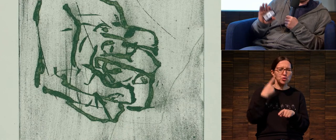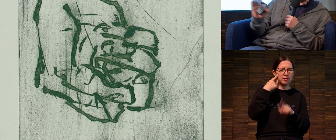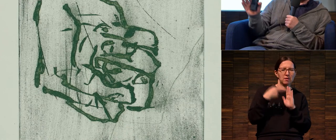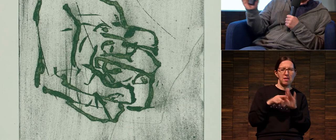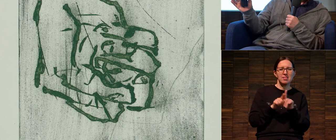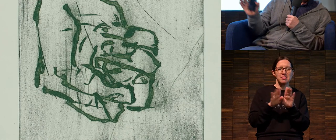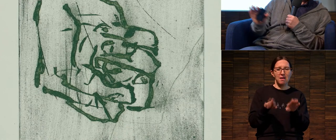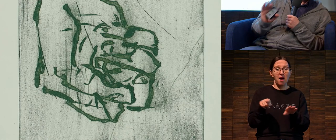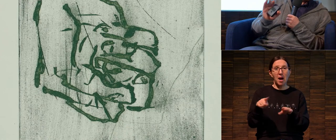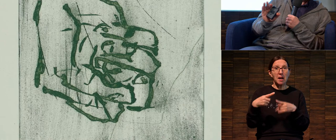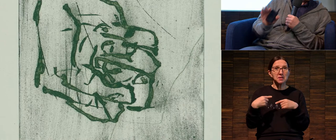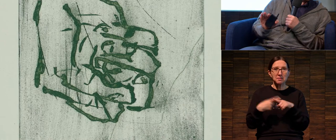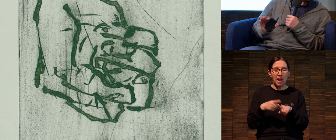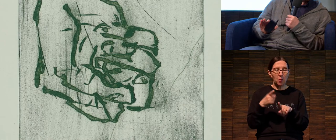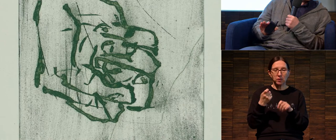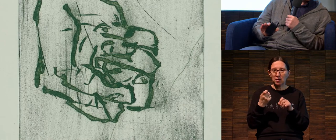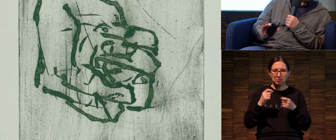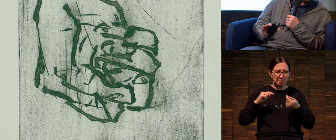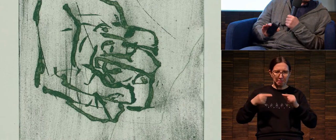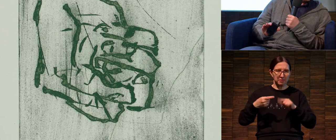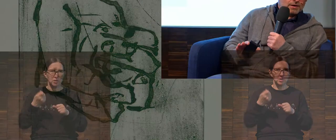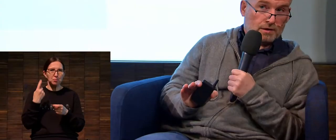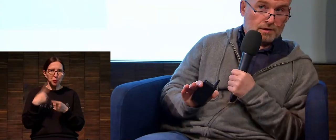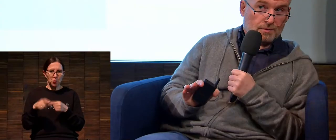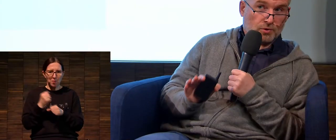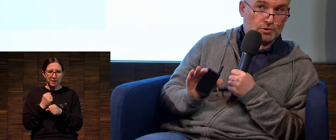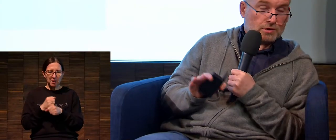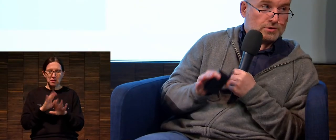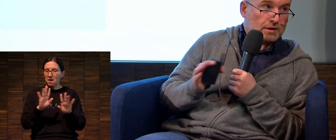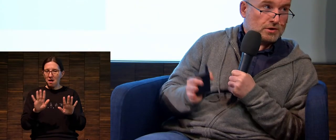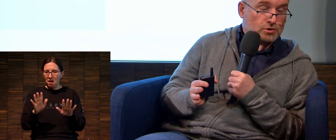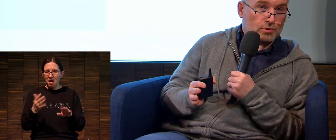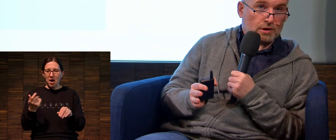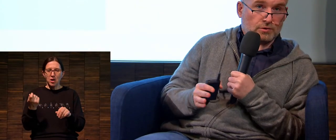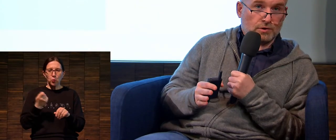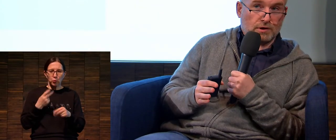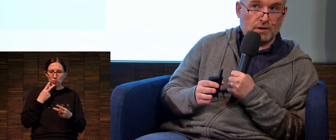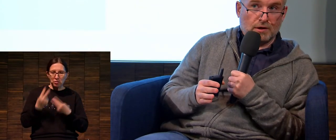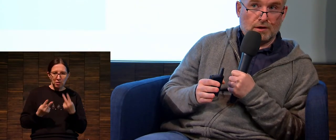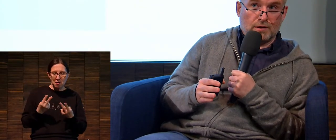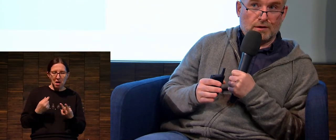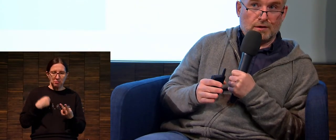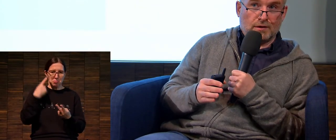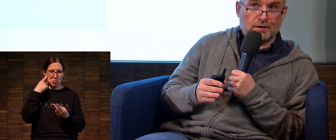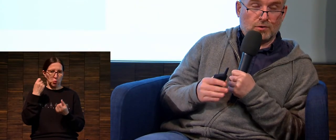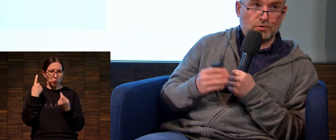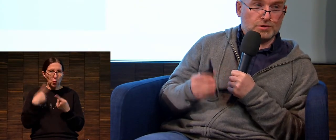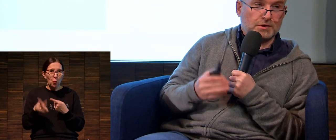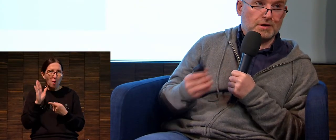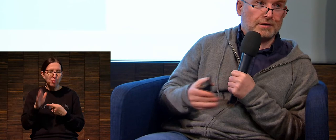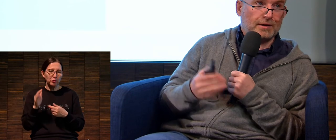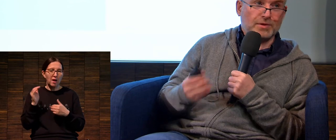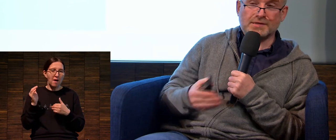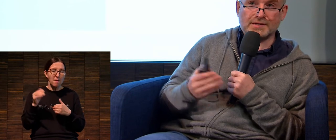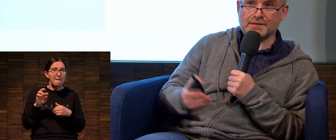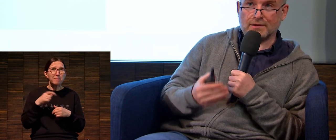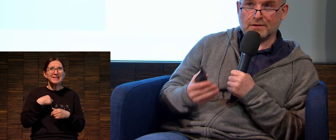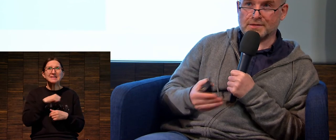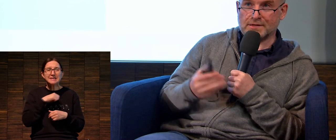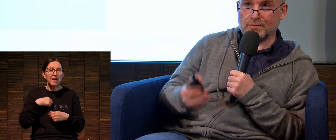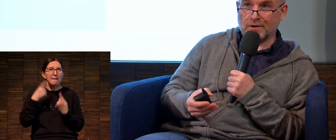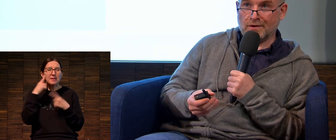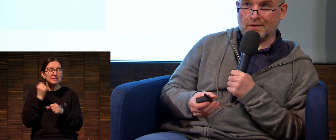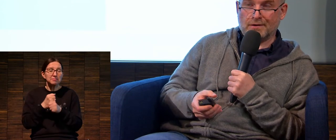вот подожди, сейчас я тебя покажу как надо. И получаются такие штуки, которые художник никогда бы не